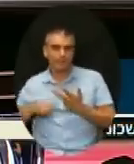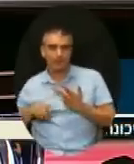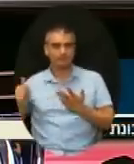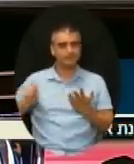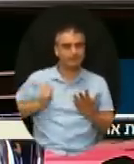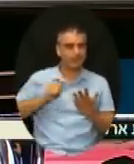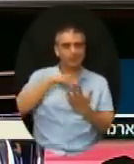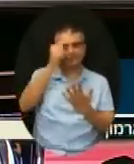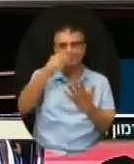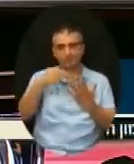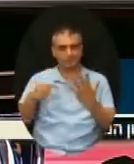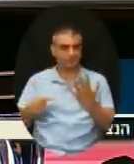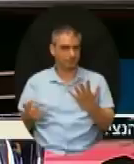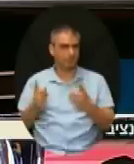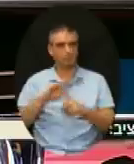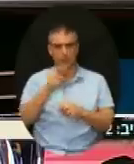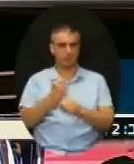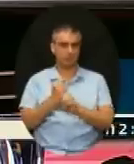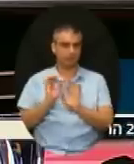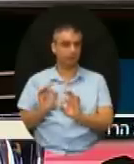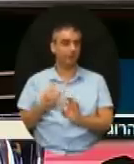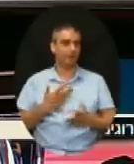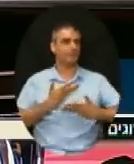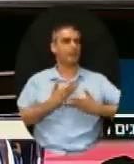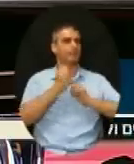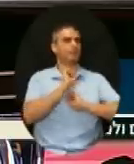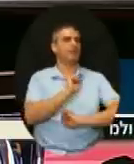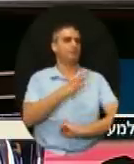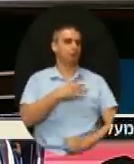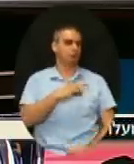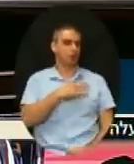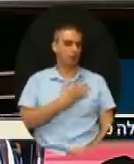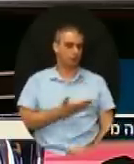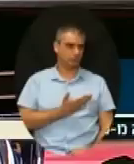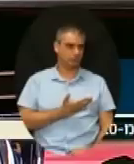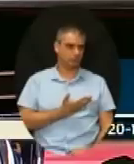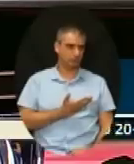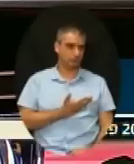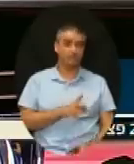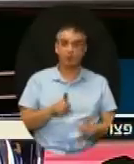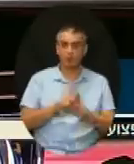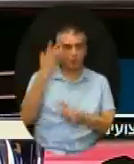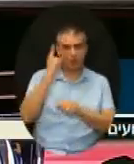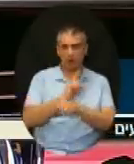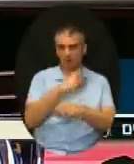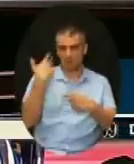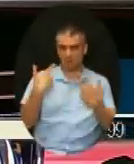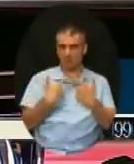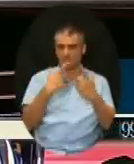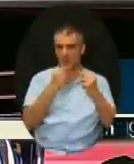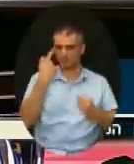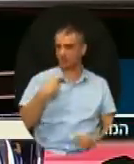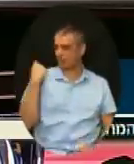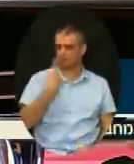צהל, שבאמת פועלים לילה ולילה, וגם מקבלים את הגיבוי שלנו מטבע הדברים. אבל כמו בצוק איתן, את דיברת על צוק איתן, צוק איתן